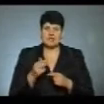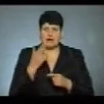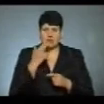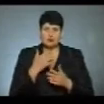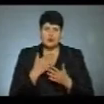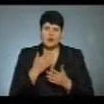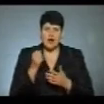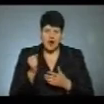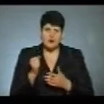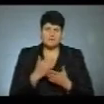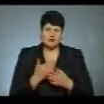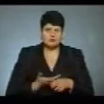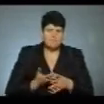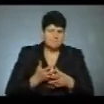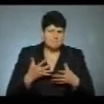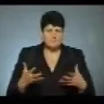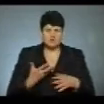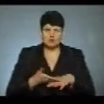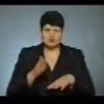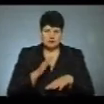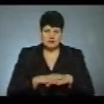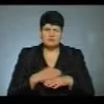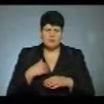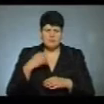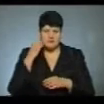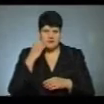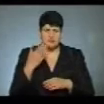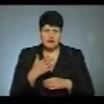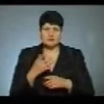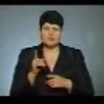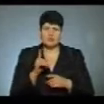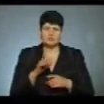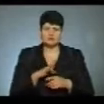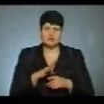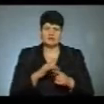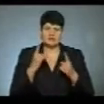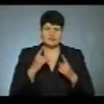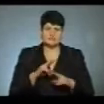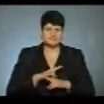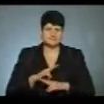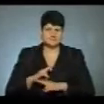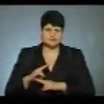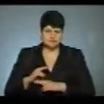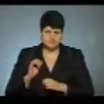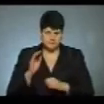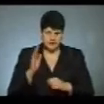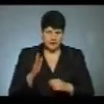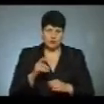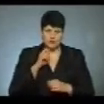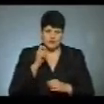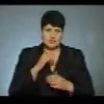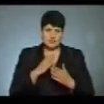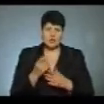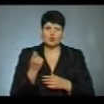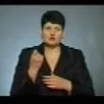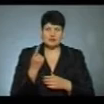більшими ускладненнями. Тому ми пам'ятаємо H1N1, який призводив до великої летальності. Зараз також по Україні є